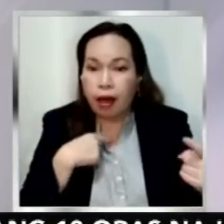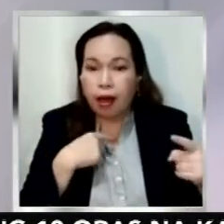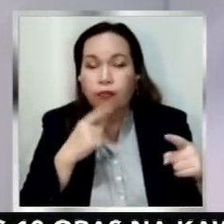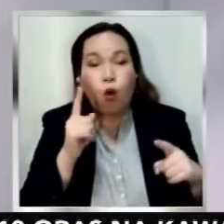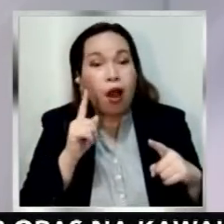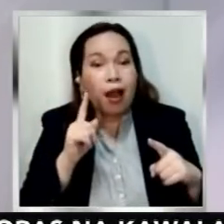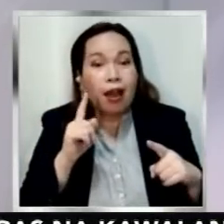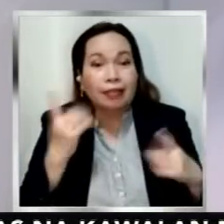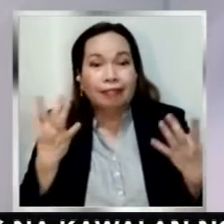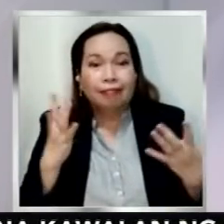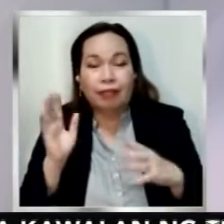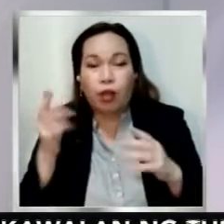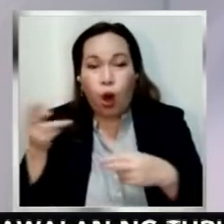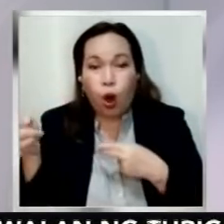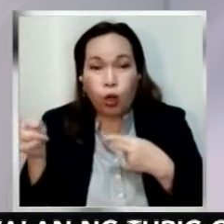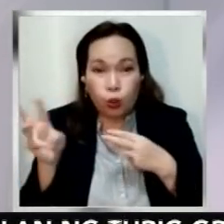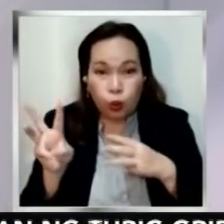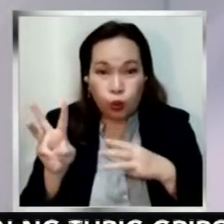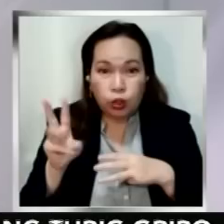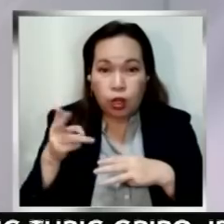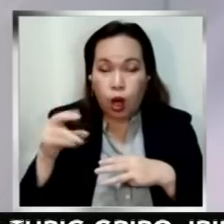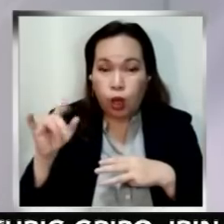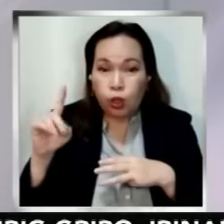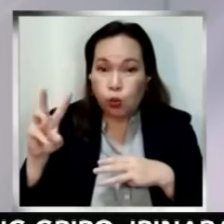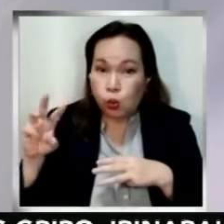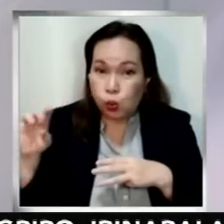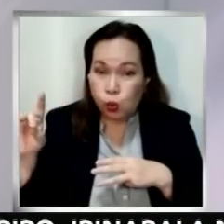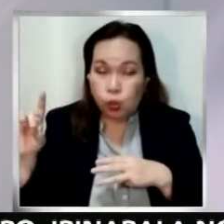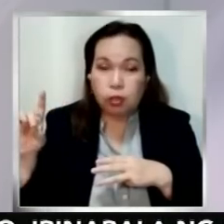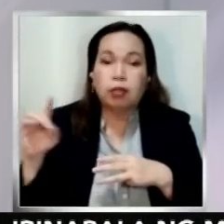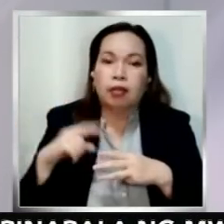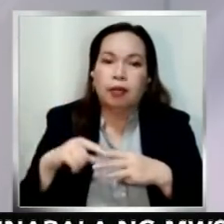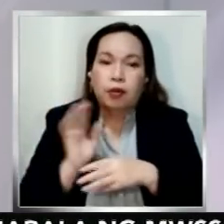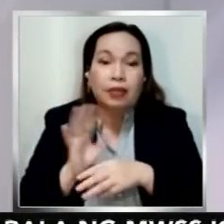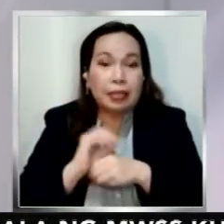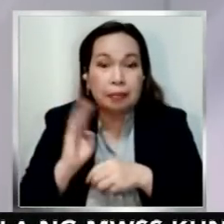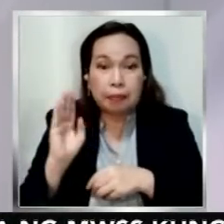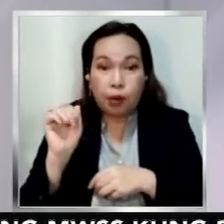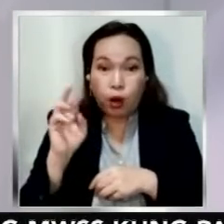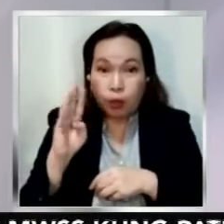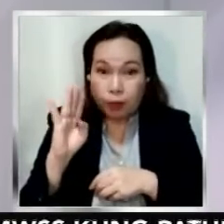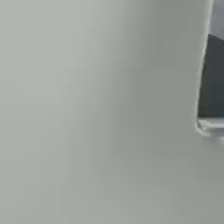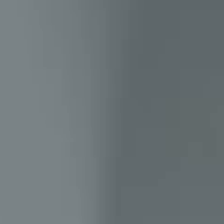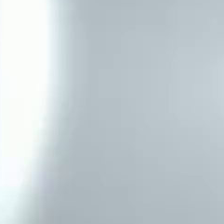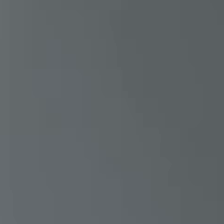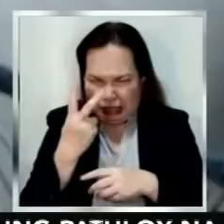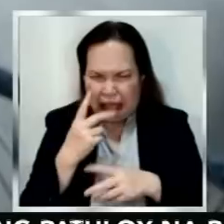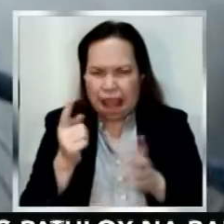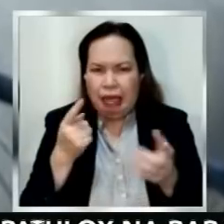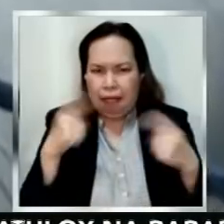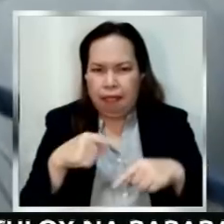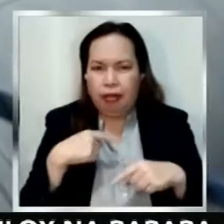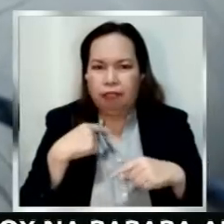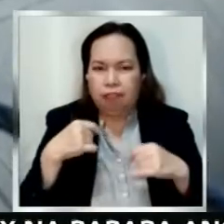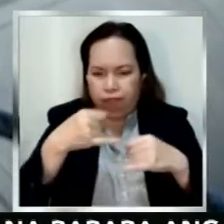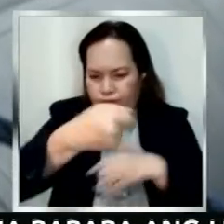kaya ipinagbawal sa Vietnam at sinusuri na rin ng MPRCB. Nakatutok si Rafi Tima.